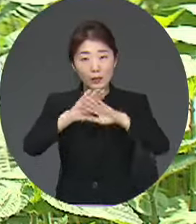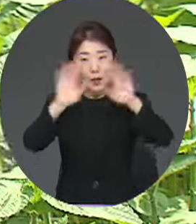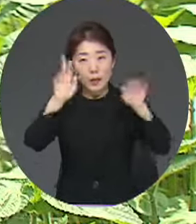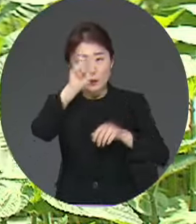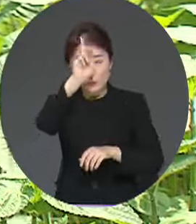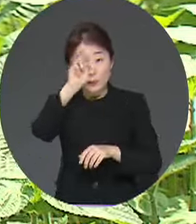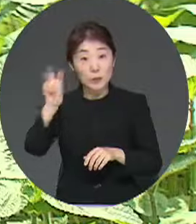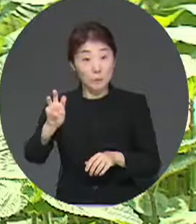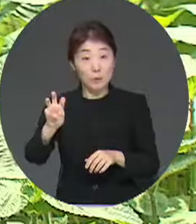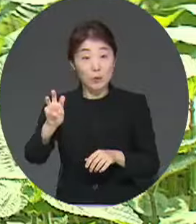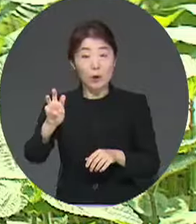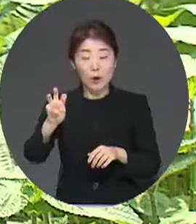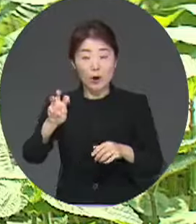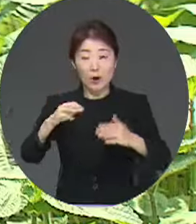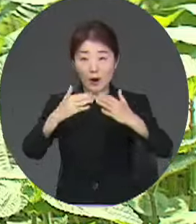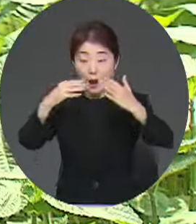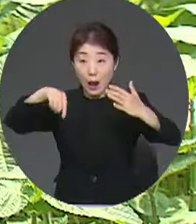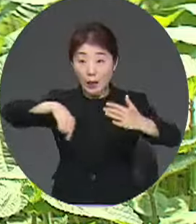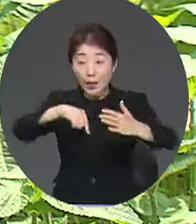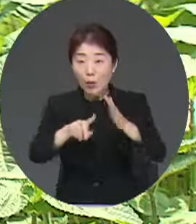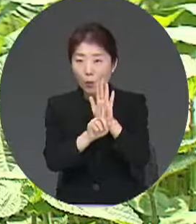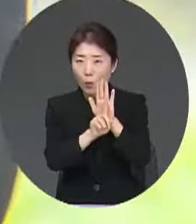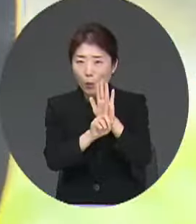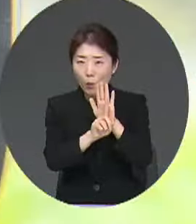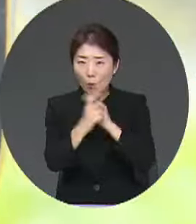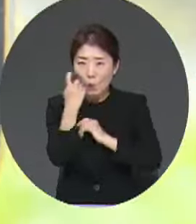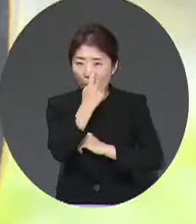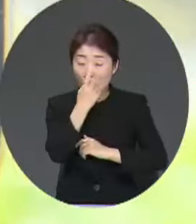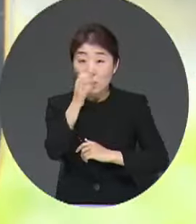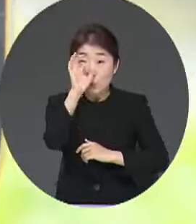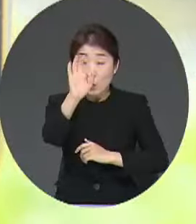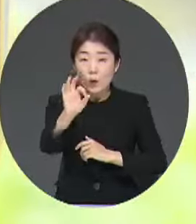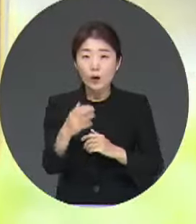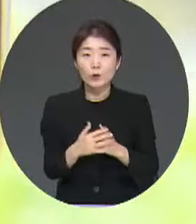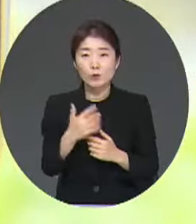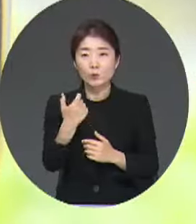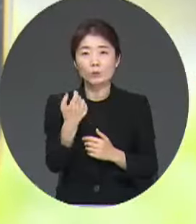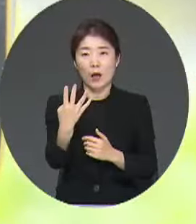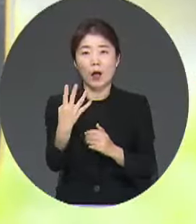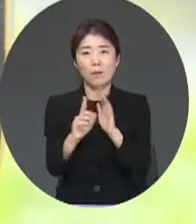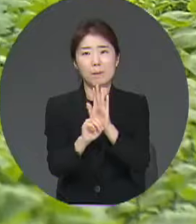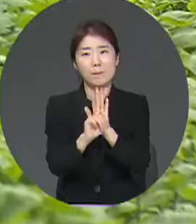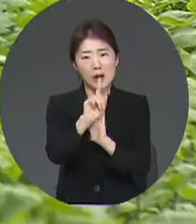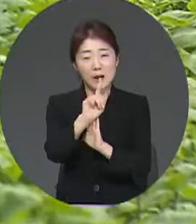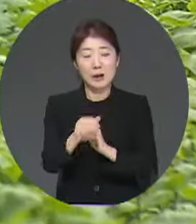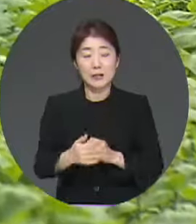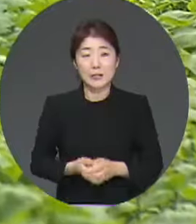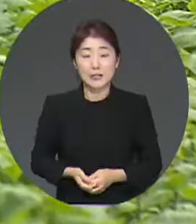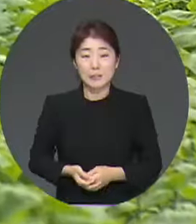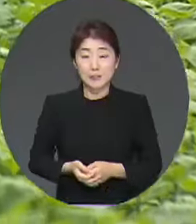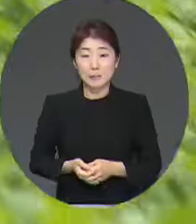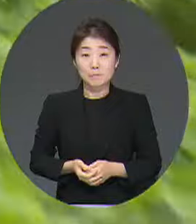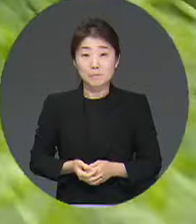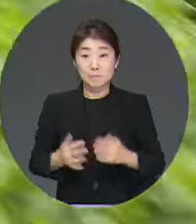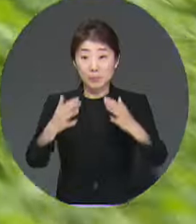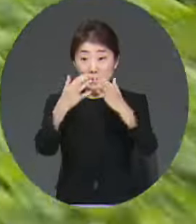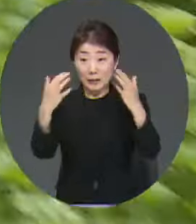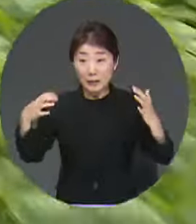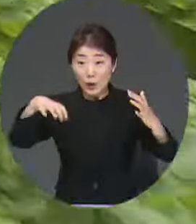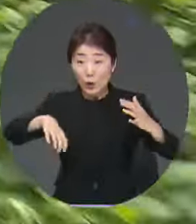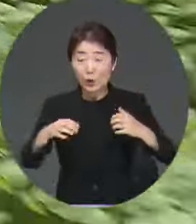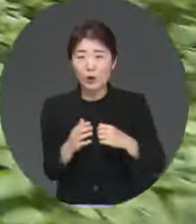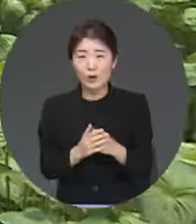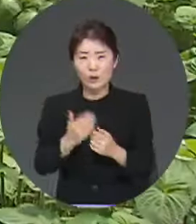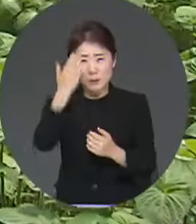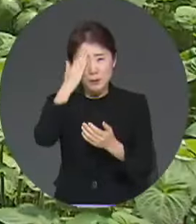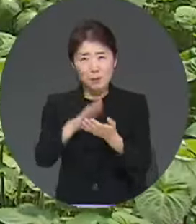반쯤인데요. 비닐하우스 내부 온도를 직접 측정해봤더니 64도까지 치솟습니다. 비닐하우스는 특히 온열 질환에